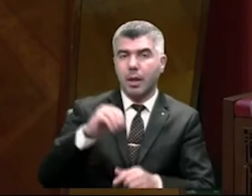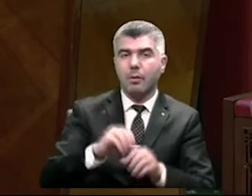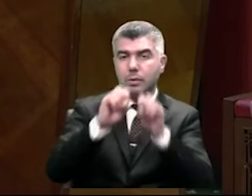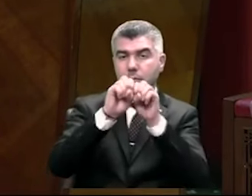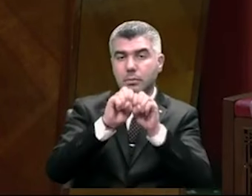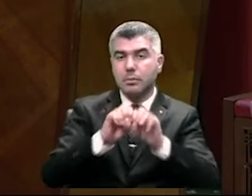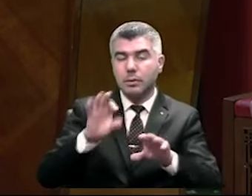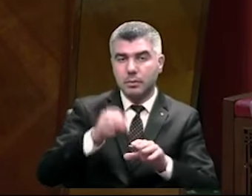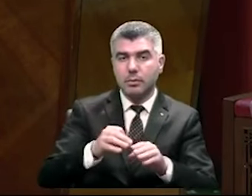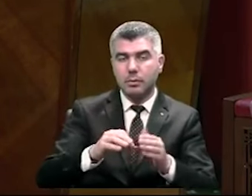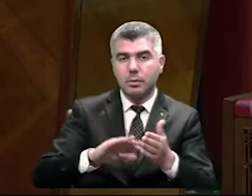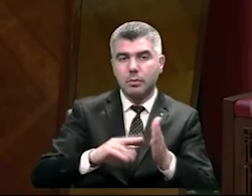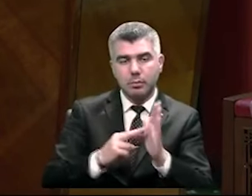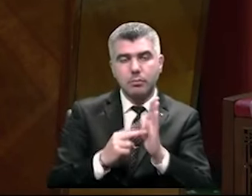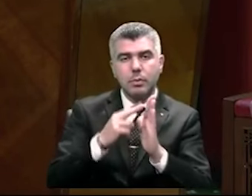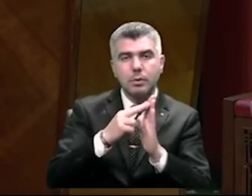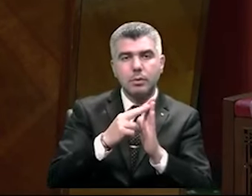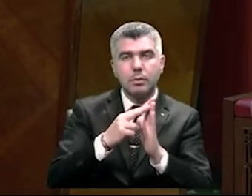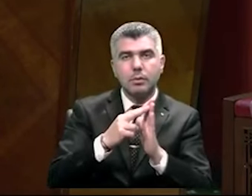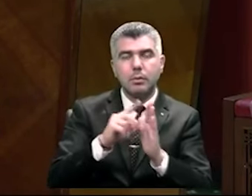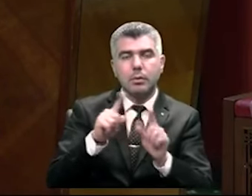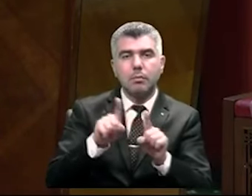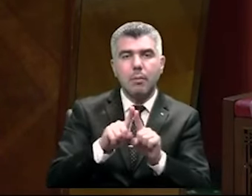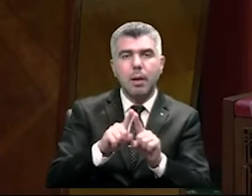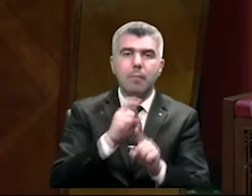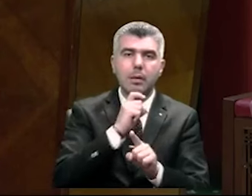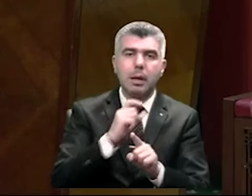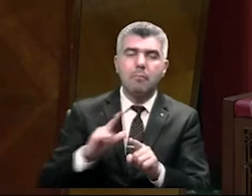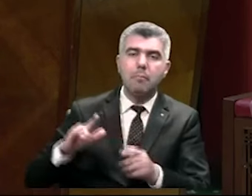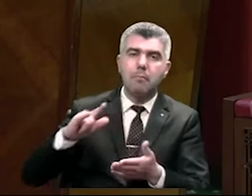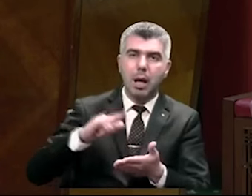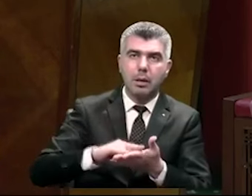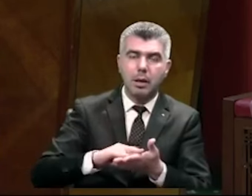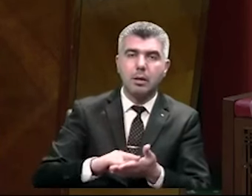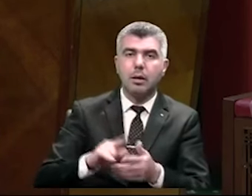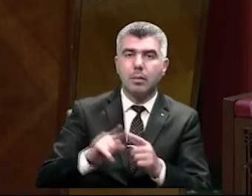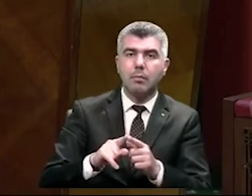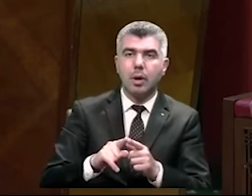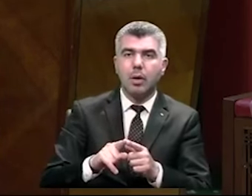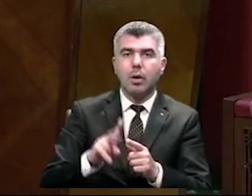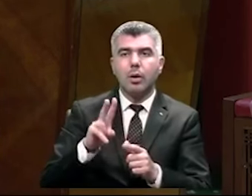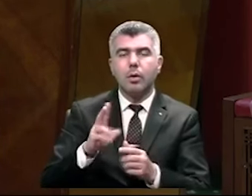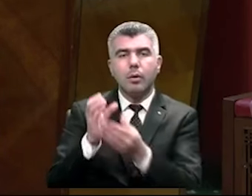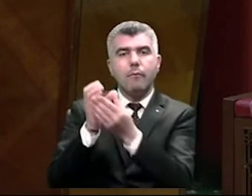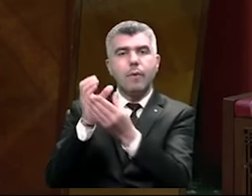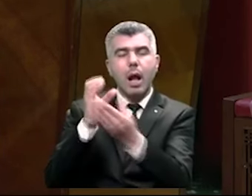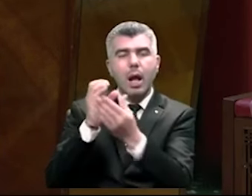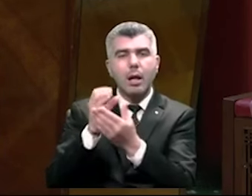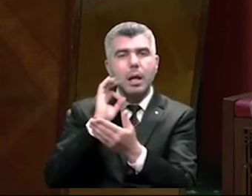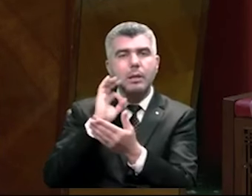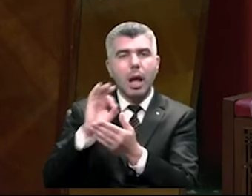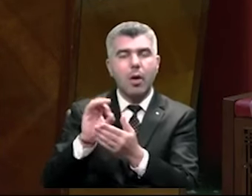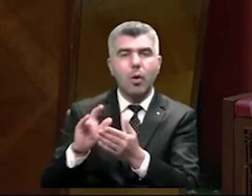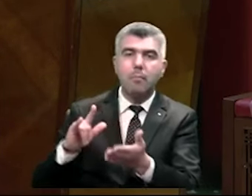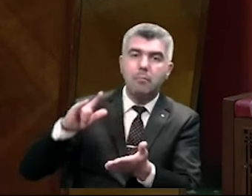هذه بشكل تجج في باقي المطارات تتكلم هنا على الربط عبر الحافلات خاصه مخصصه ما